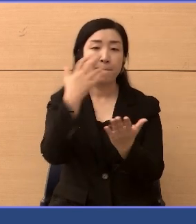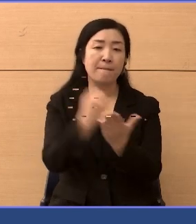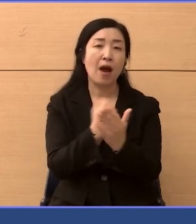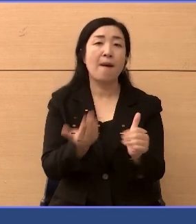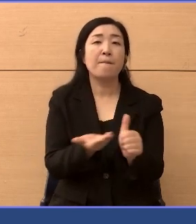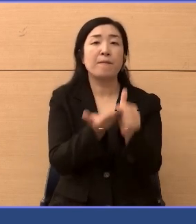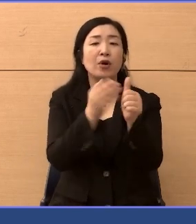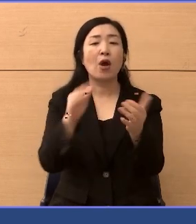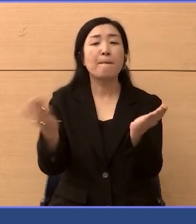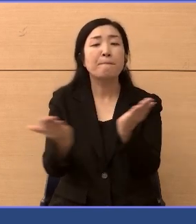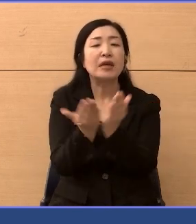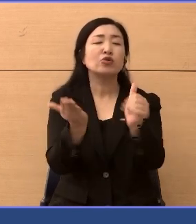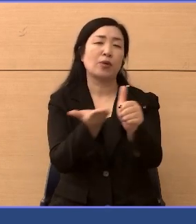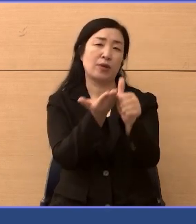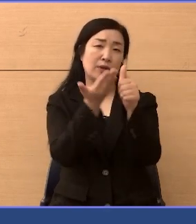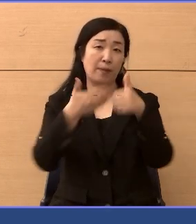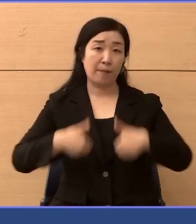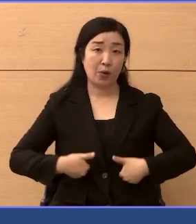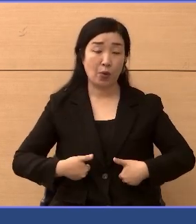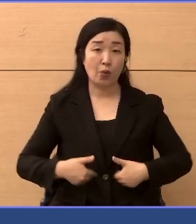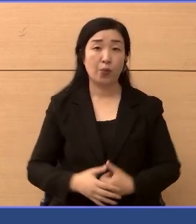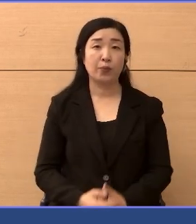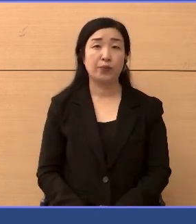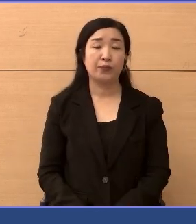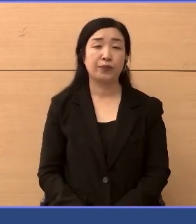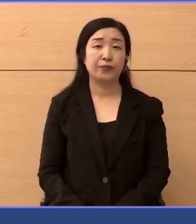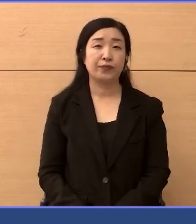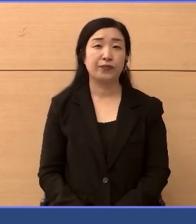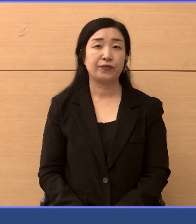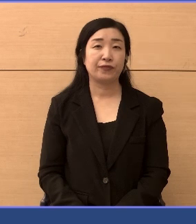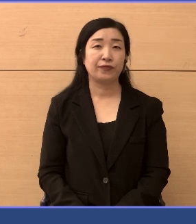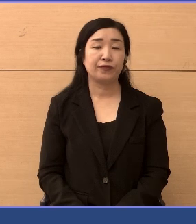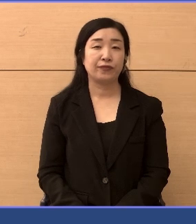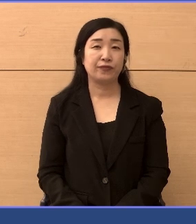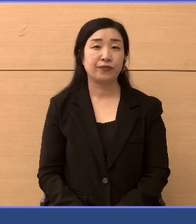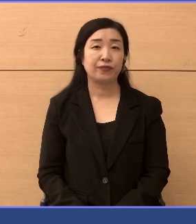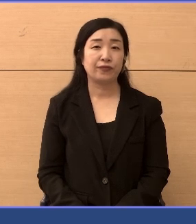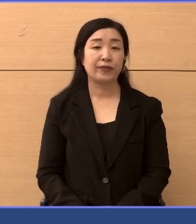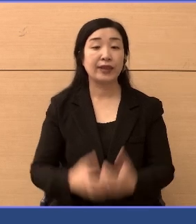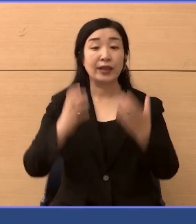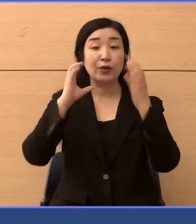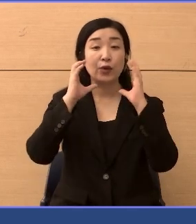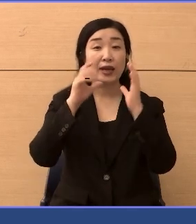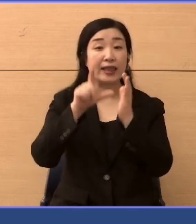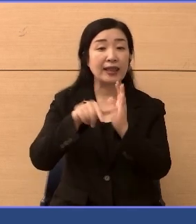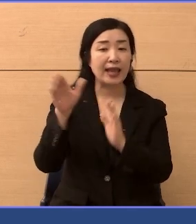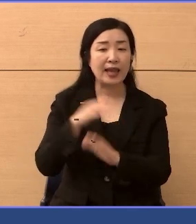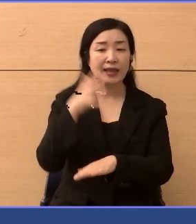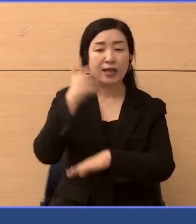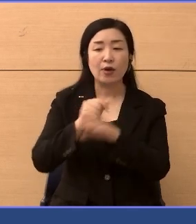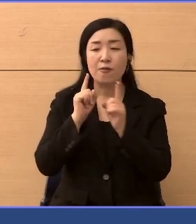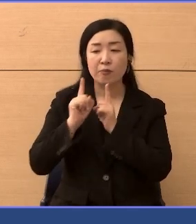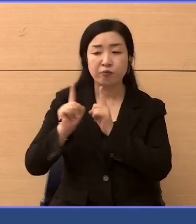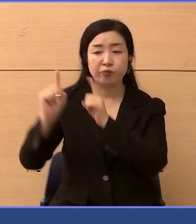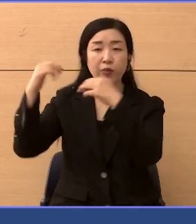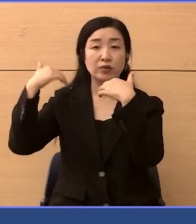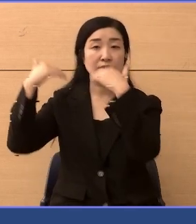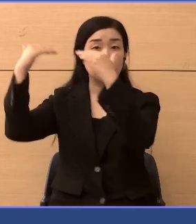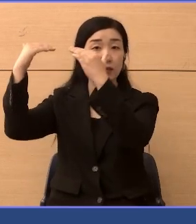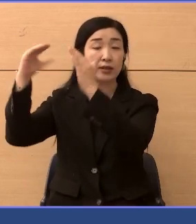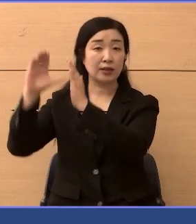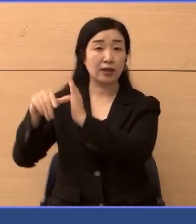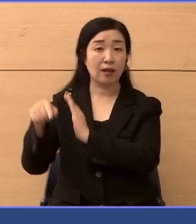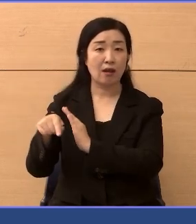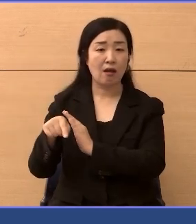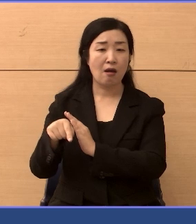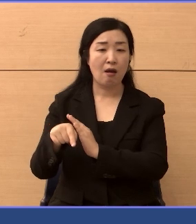육성할 필요가 있죠. Of course, children, 물론 teenagers, adults 유아기 with 그리고 또 ASD will 성인들 all 그리고 be going 청소년들 through some 모두 sort